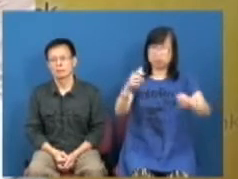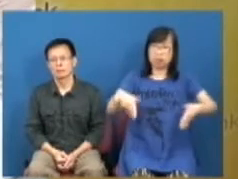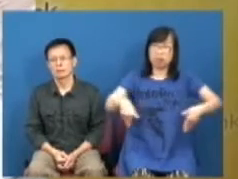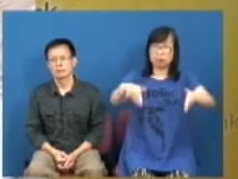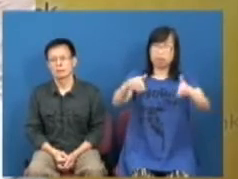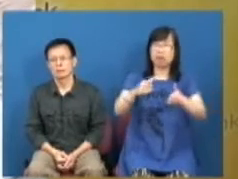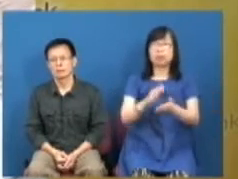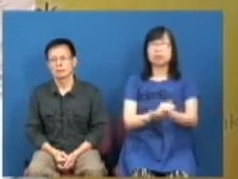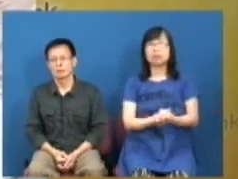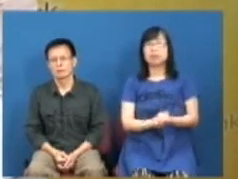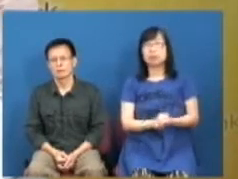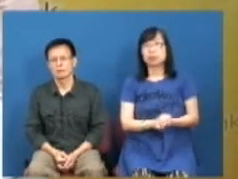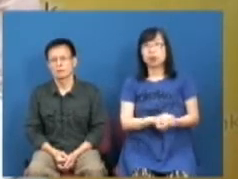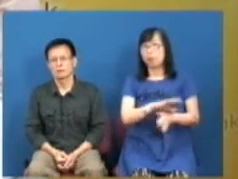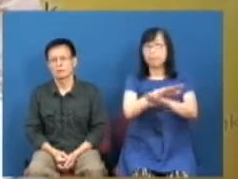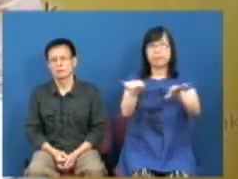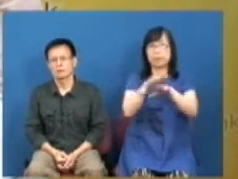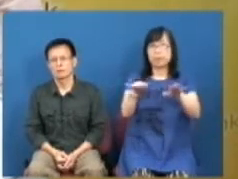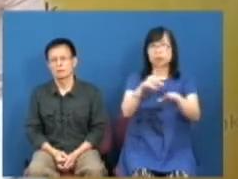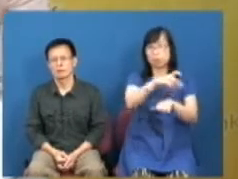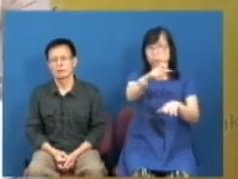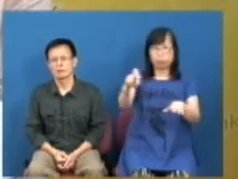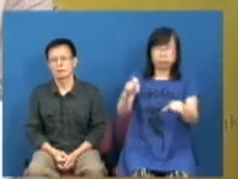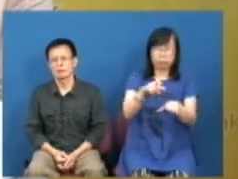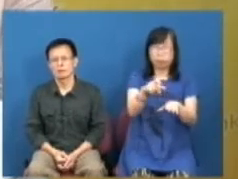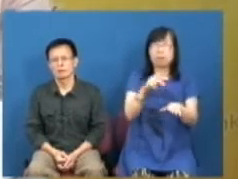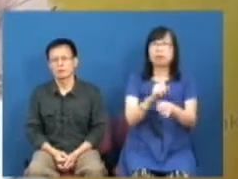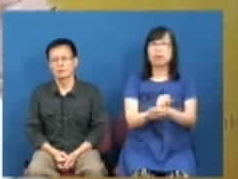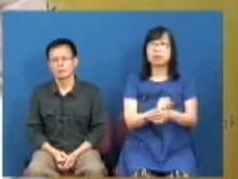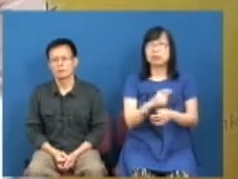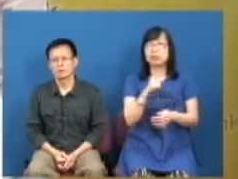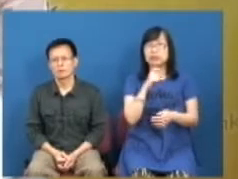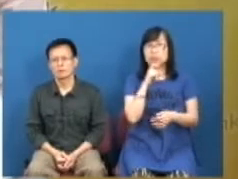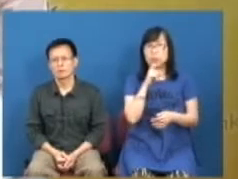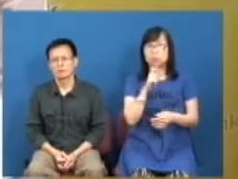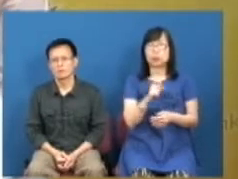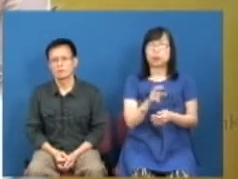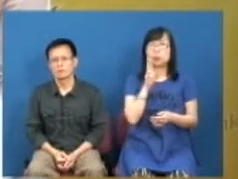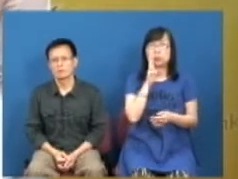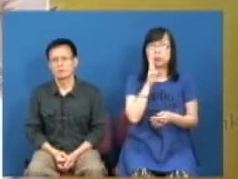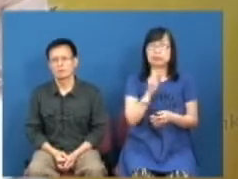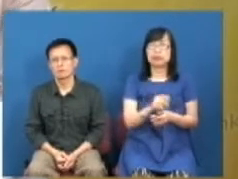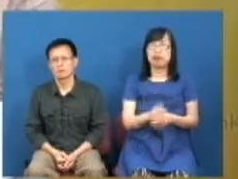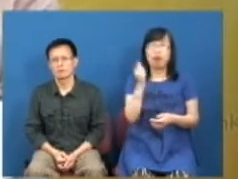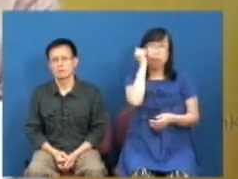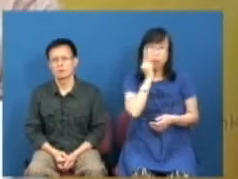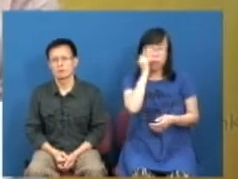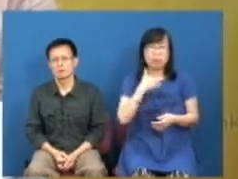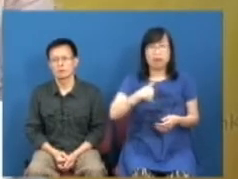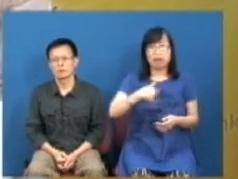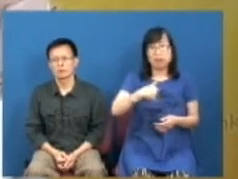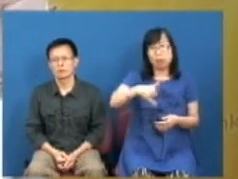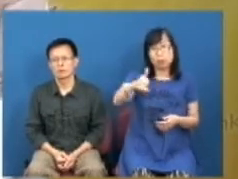我諗你拉勻一條數係嘛？即係隨笨有精，對於如果長者出街多